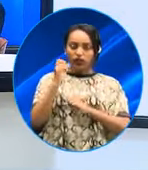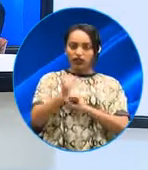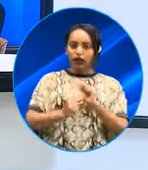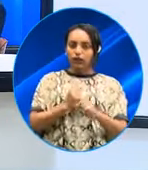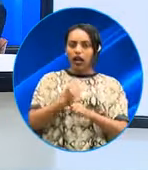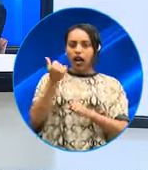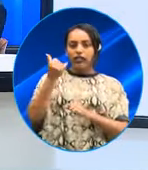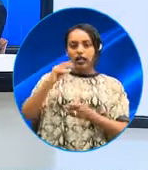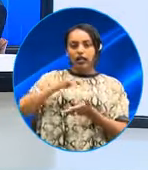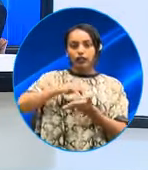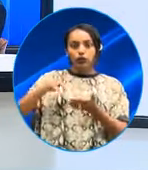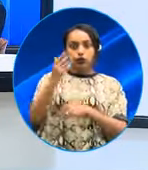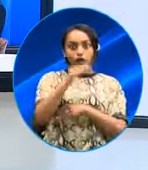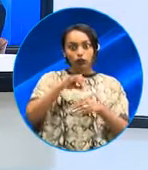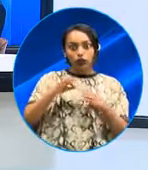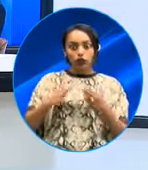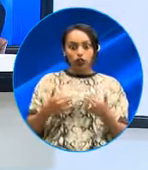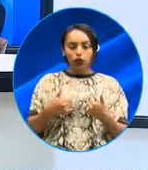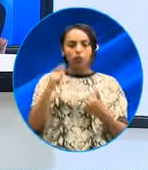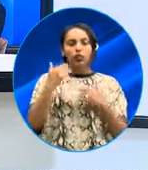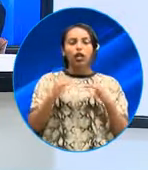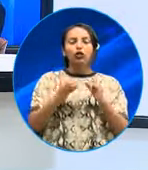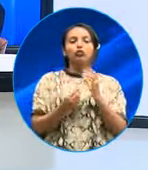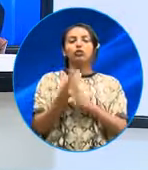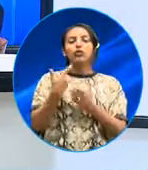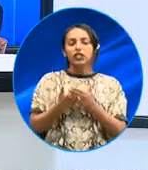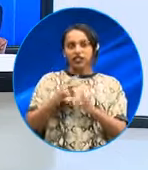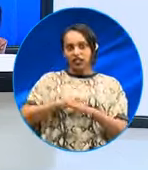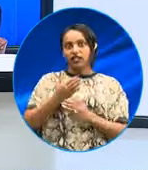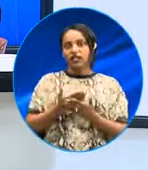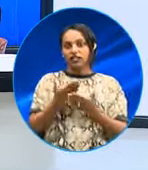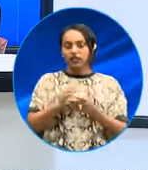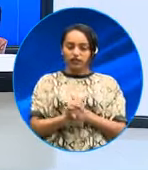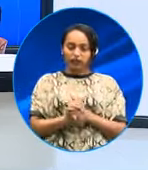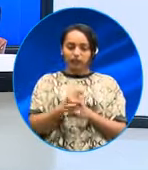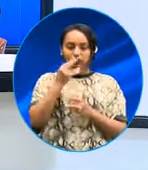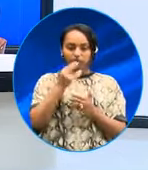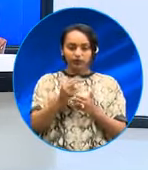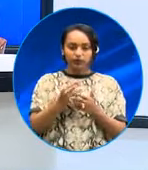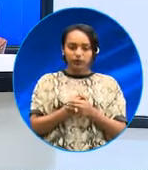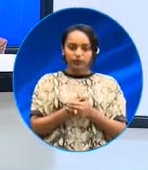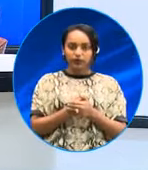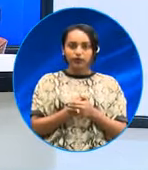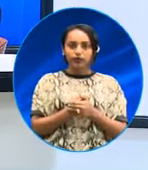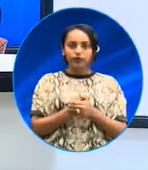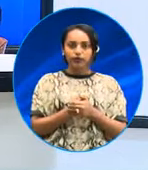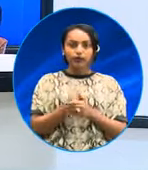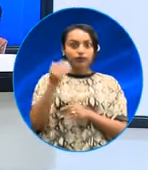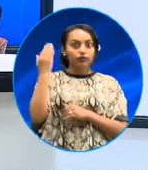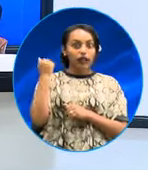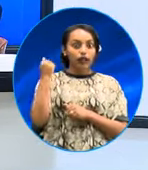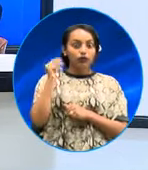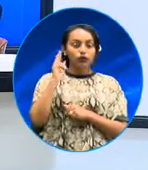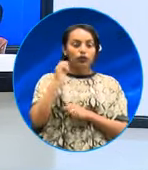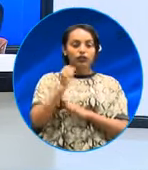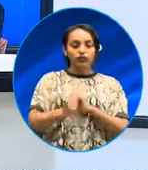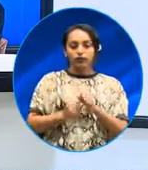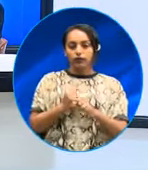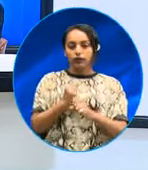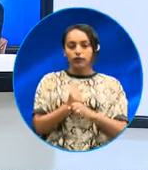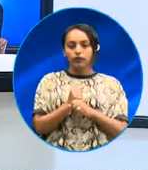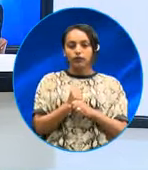2 ዓመታት 14 ሚሊዮን ችግኞች ተተክለዋል። ምን ያህሉ ጸደቁ? ከዚህ እንነሳ እስቲ። መልካም። ባለፉት